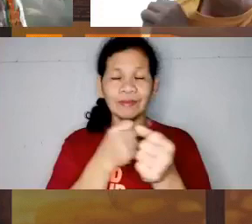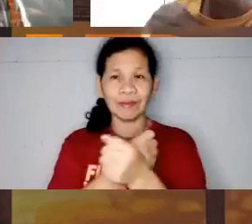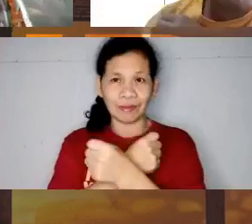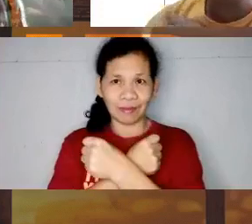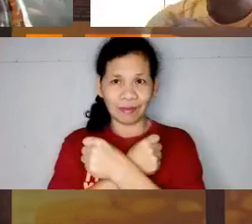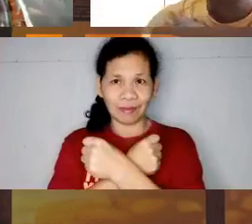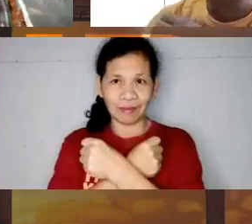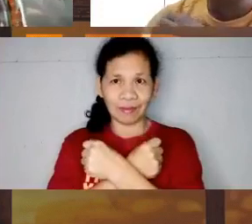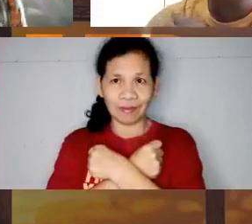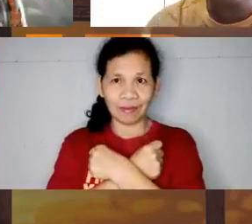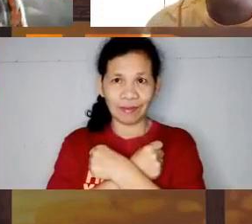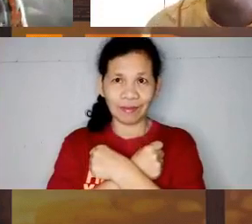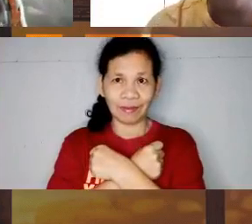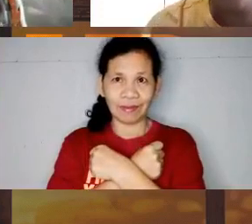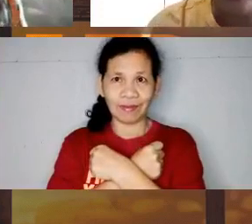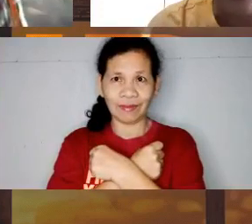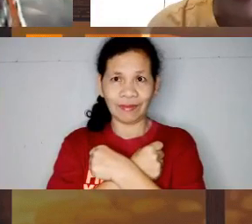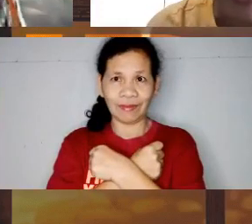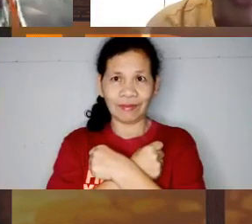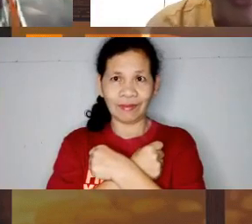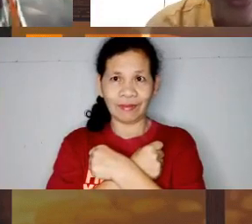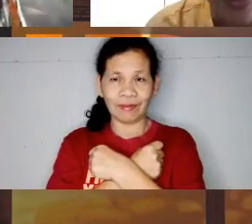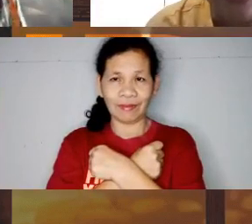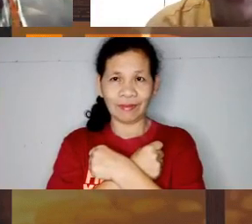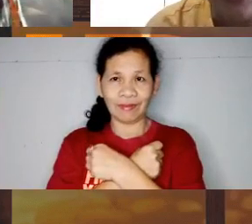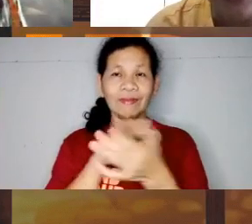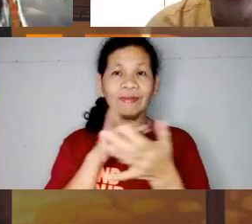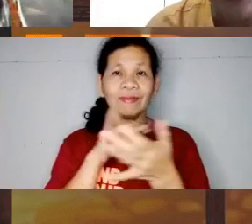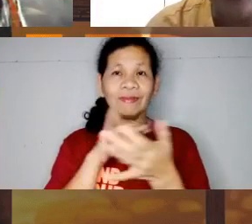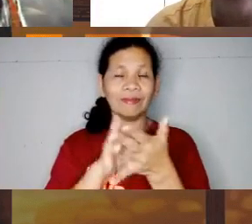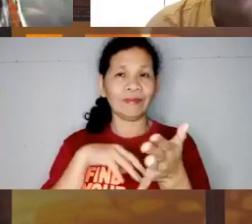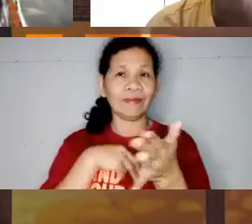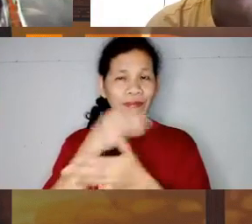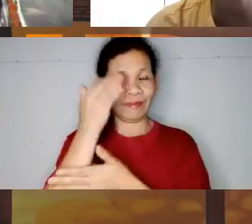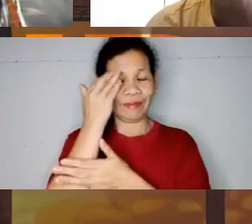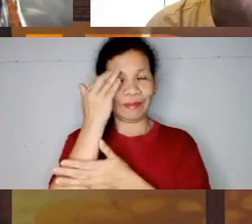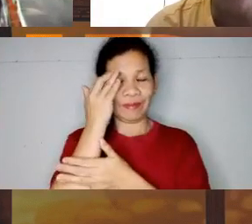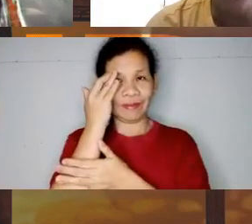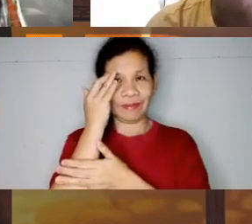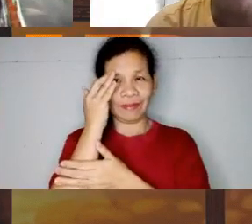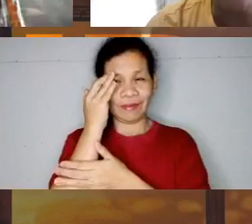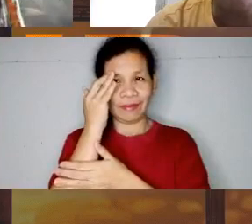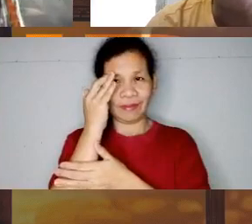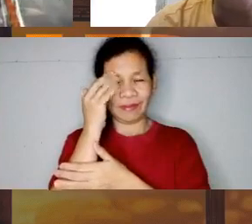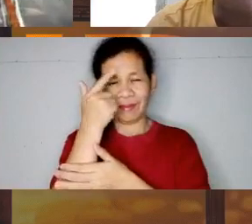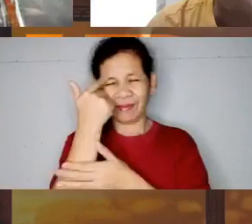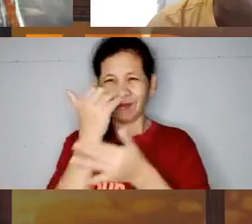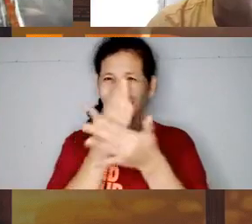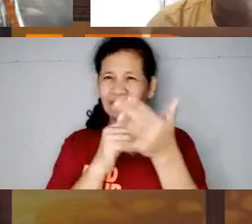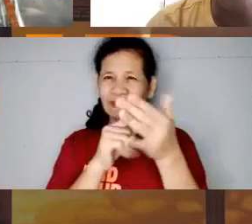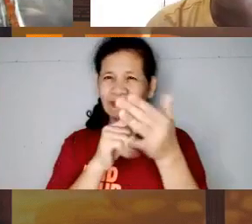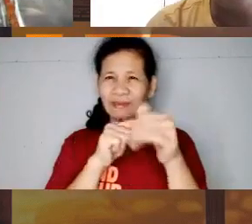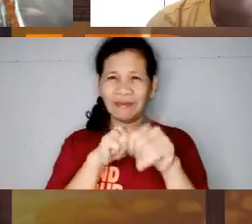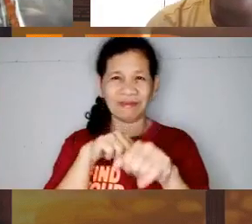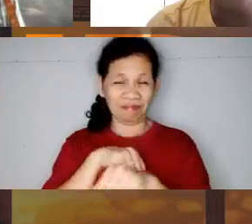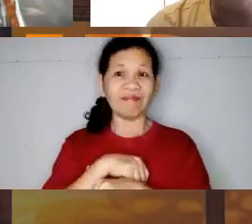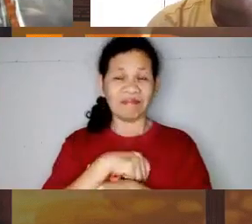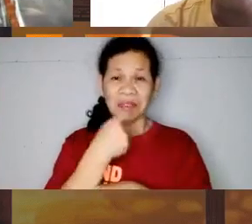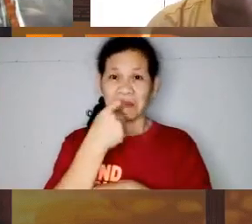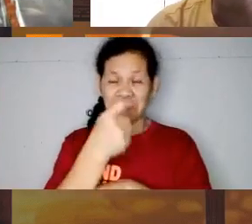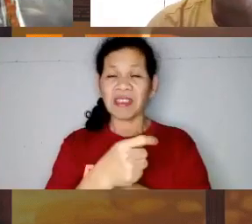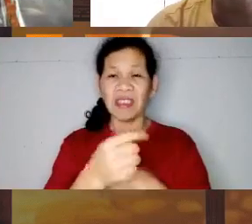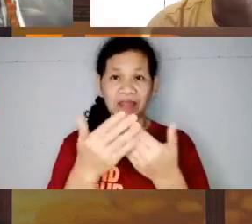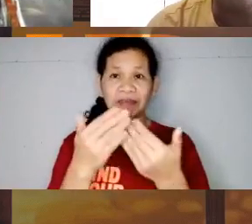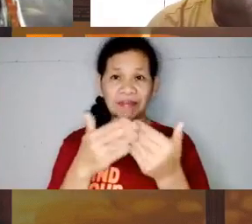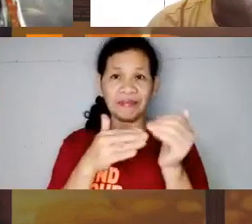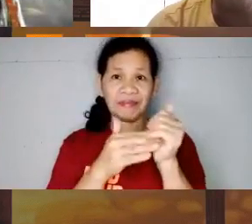Yung pag-ibig dito, ma-recognize natin, higit sa lahat, minsan nakala natin mahirap madali mag-leader, no? Kailangan din